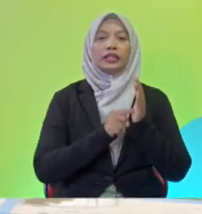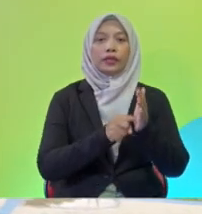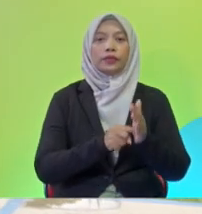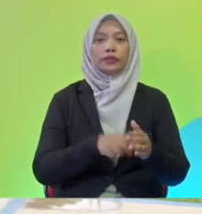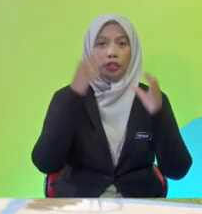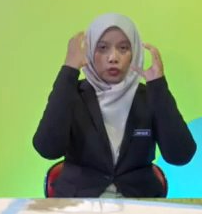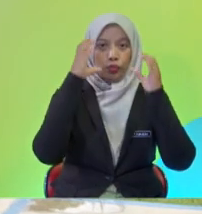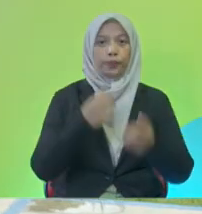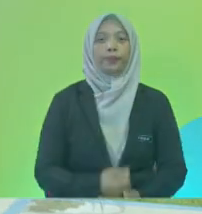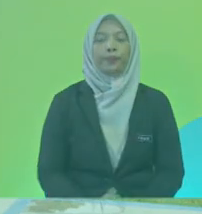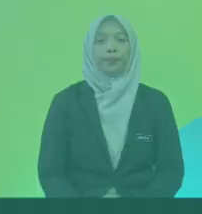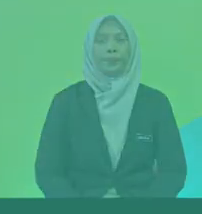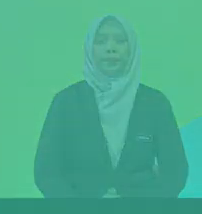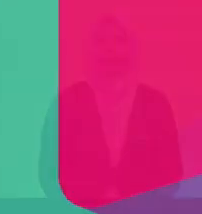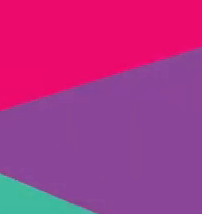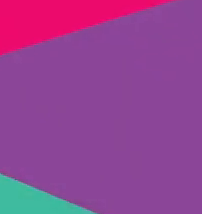kita.